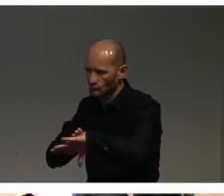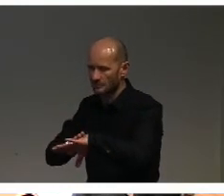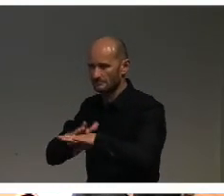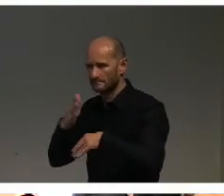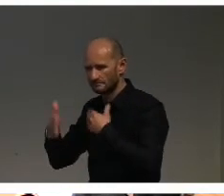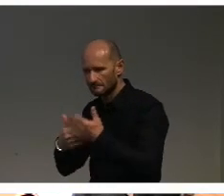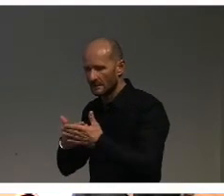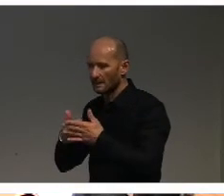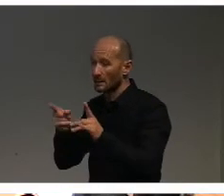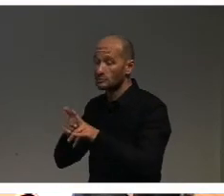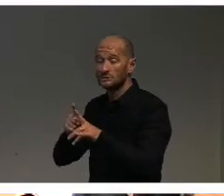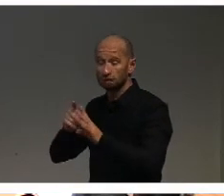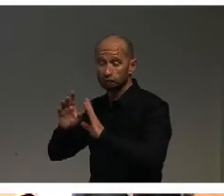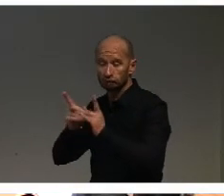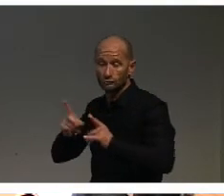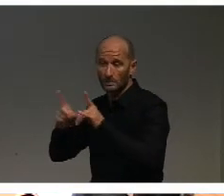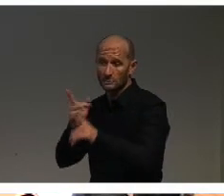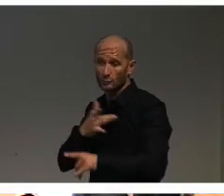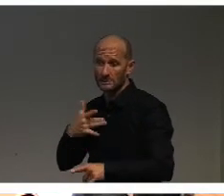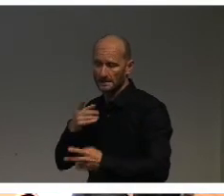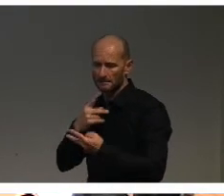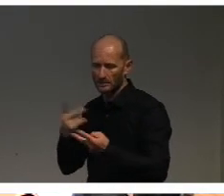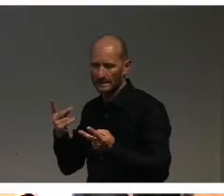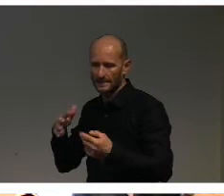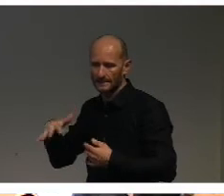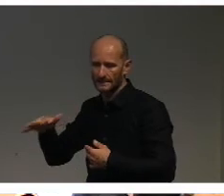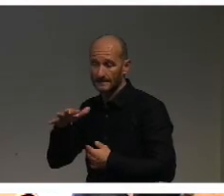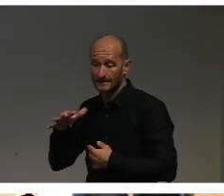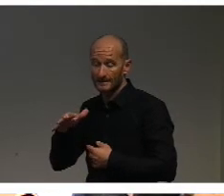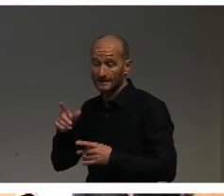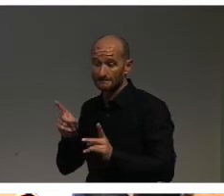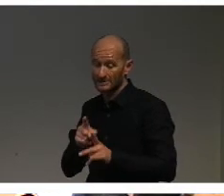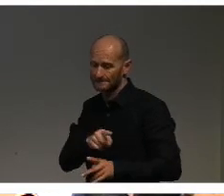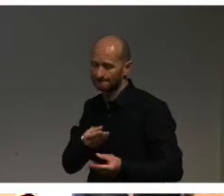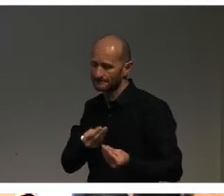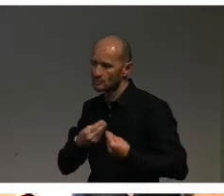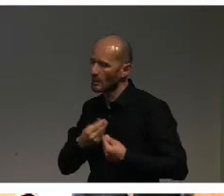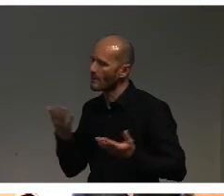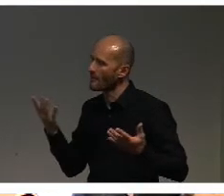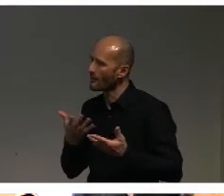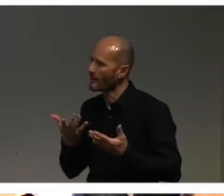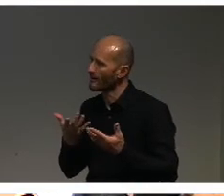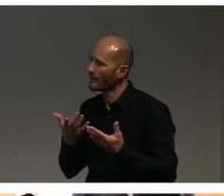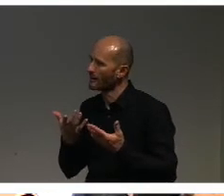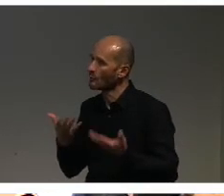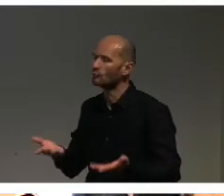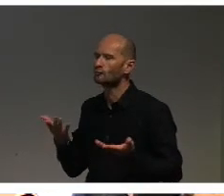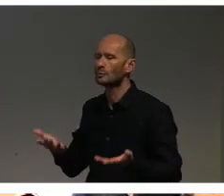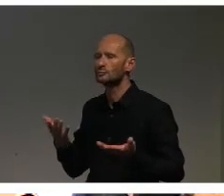le champ de la santé publique, elles ont probablement contribué au fait qu'aujourd'hui, dans la loi